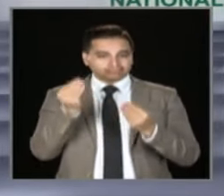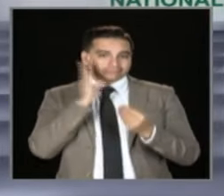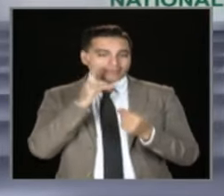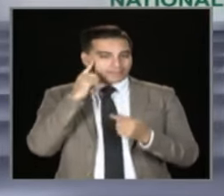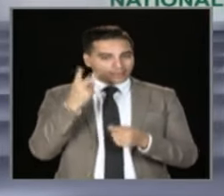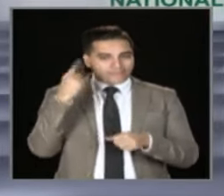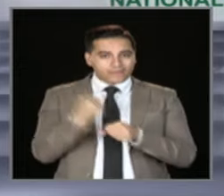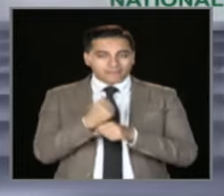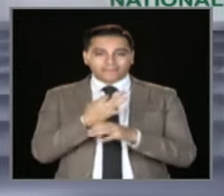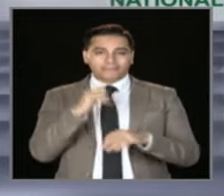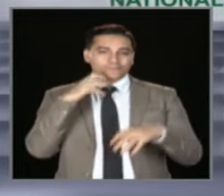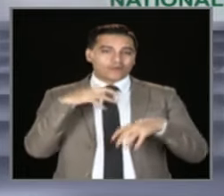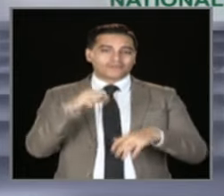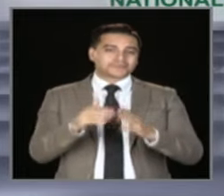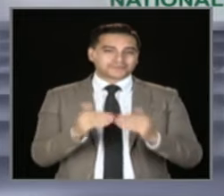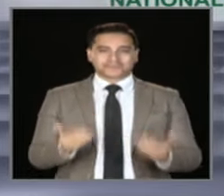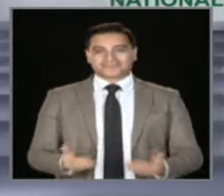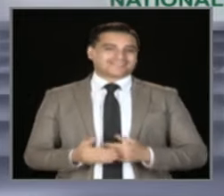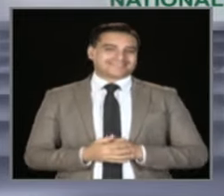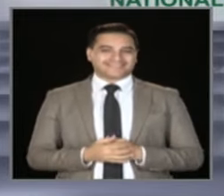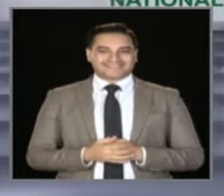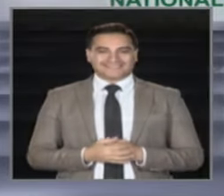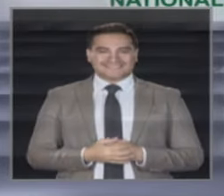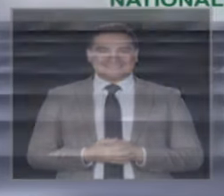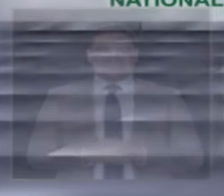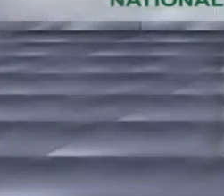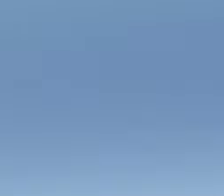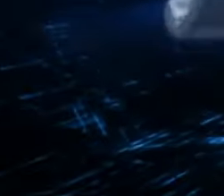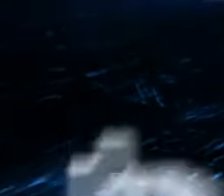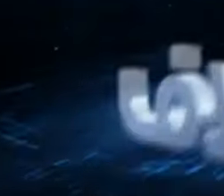وعلميا وثقافيا ومهنيا في جميع محافظات